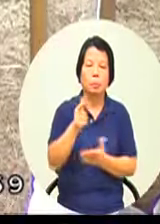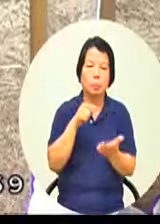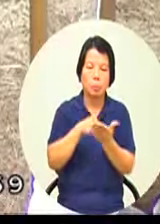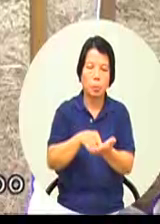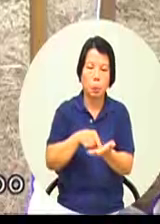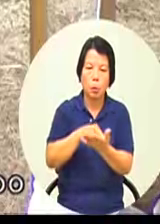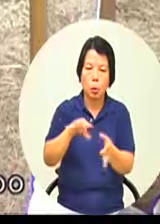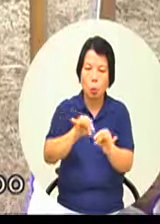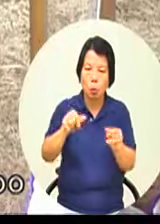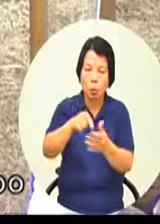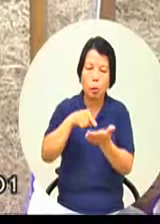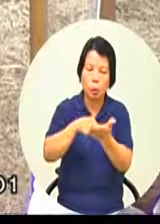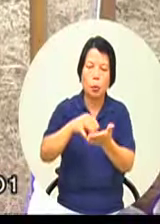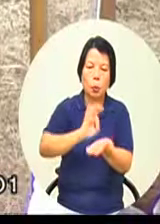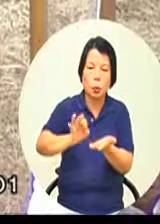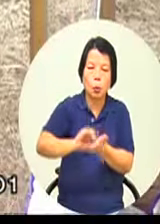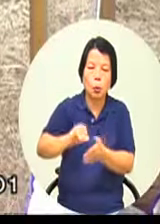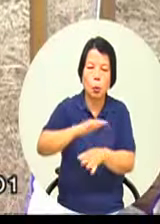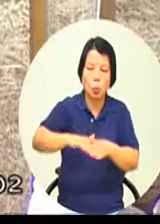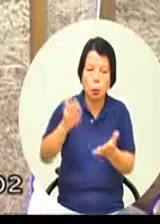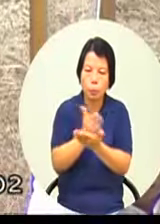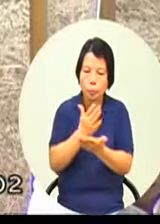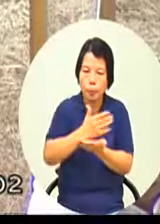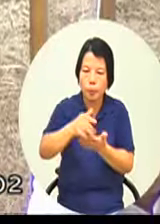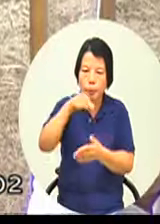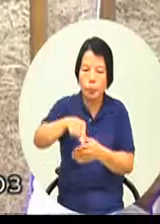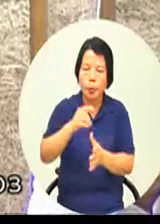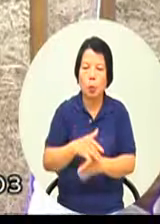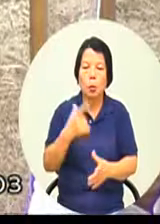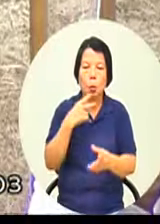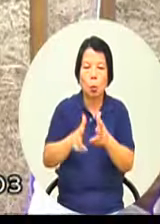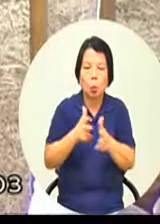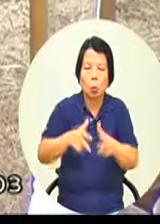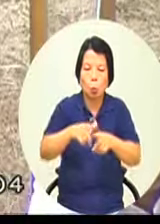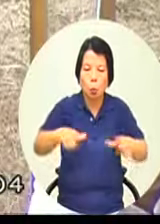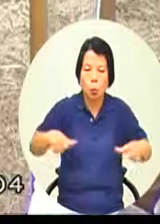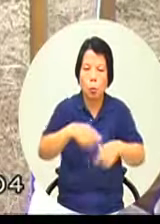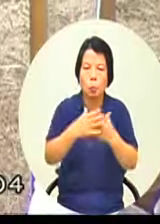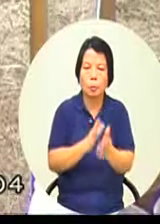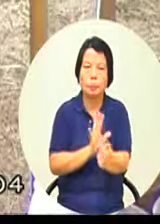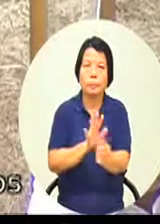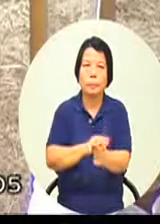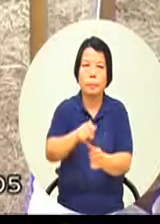会整体的评估。那另外就是说，针对有扩厂需求的游艇厂，我们也会协助